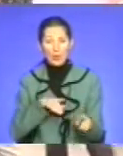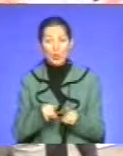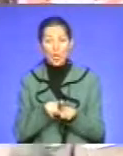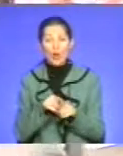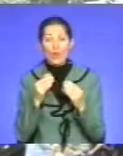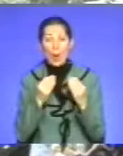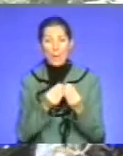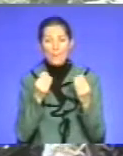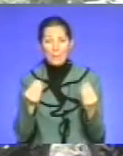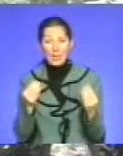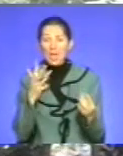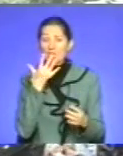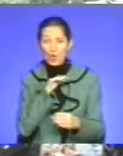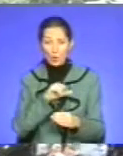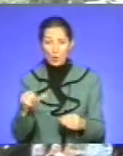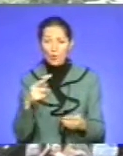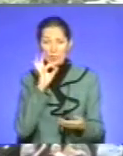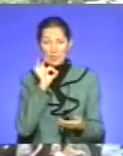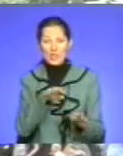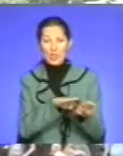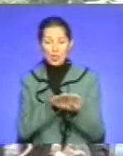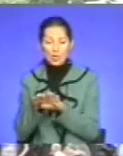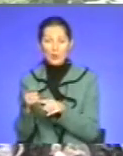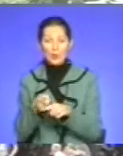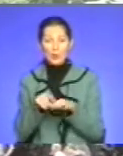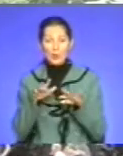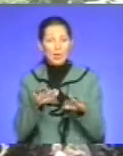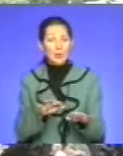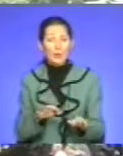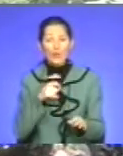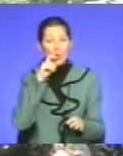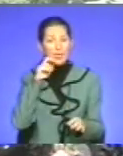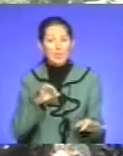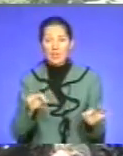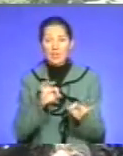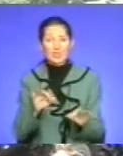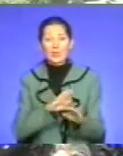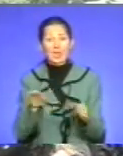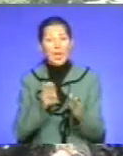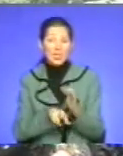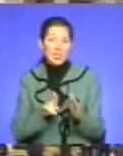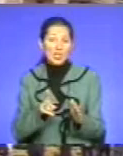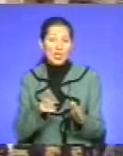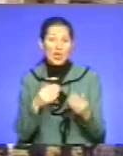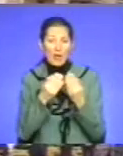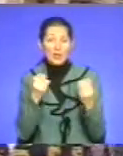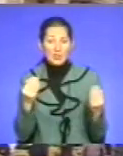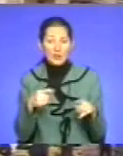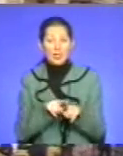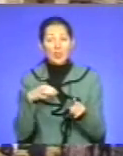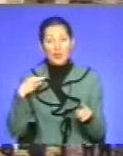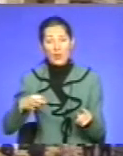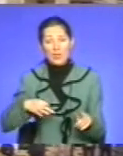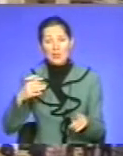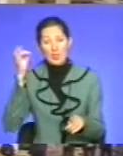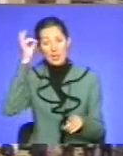кордоном, зауважили, що рівень цього заходу в Україні нічим не поступається рівню таких виставок у Франції, Німеччині та